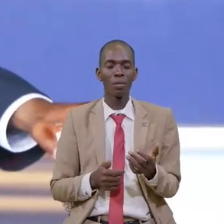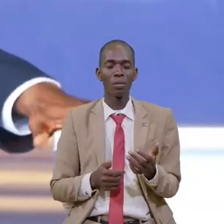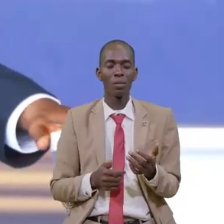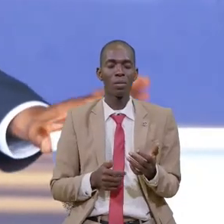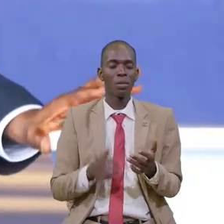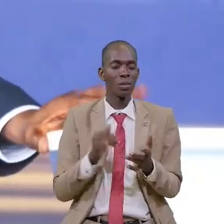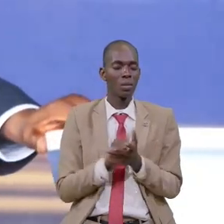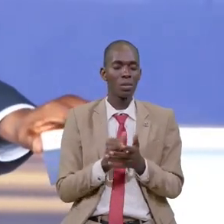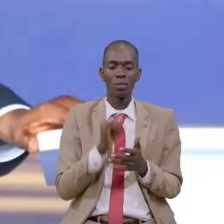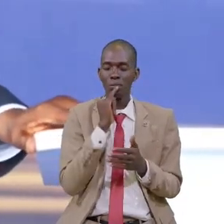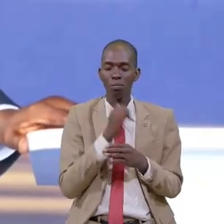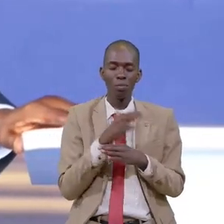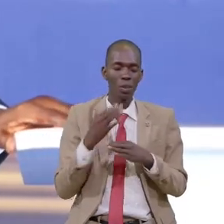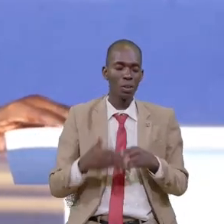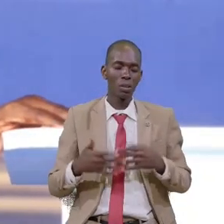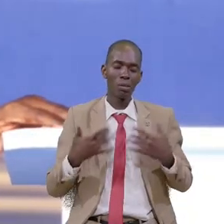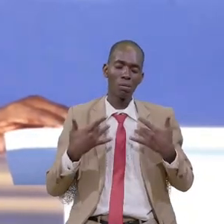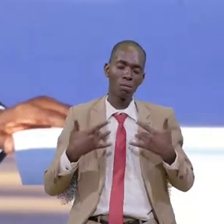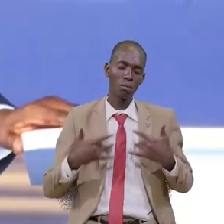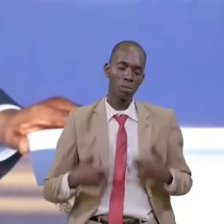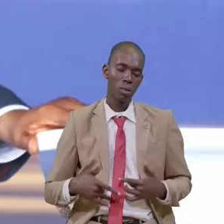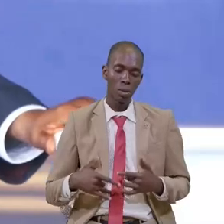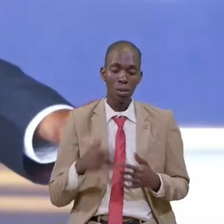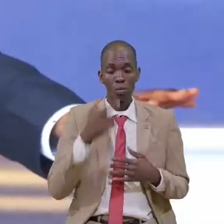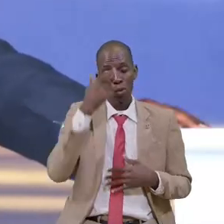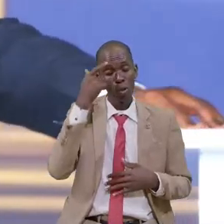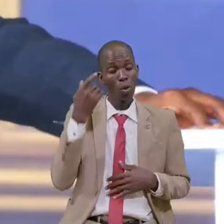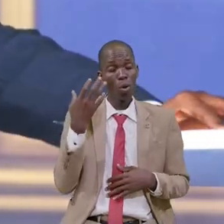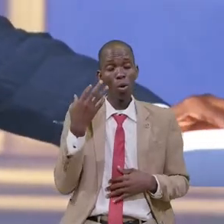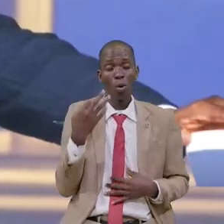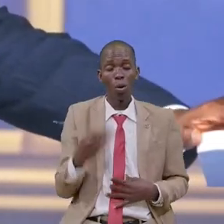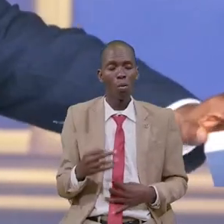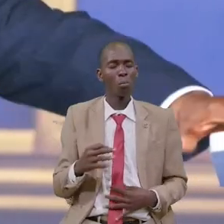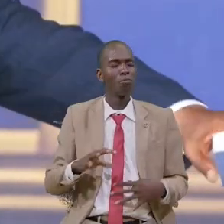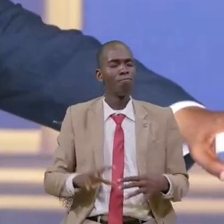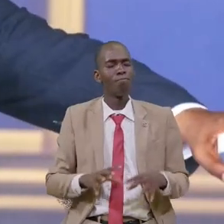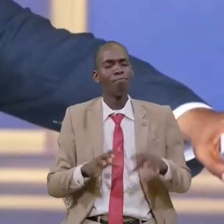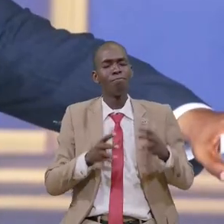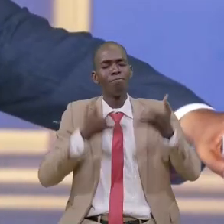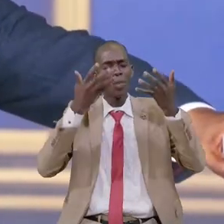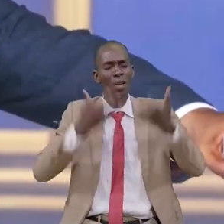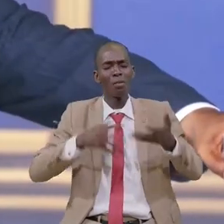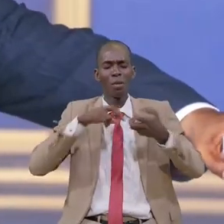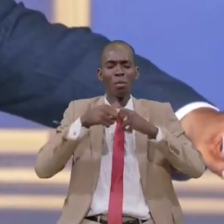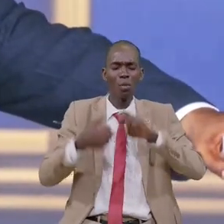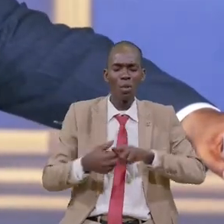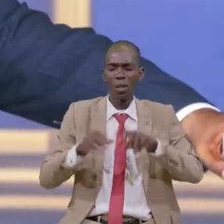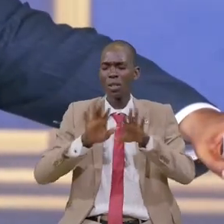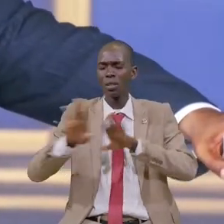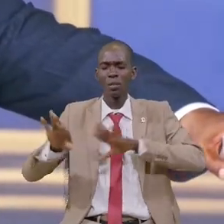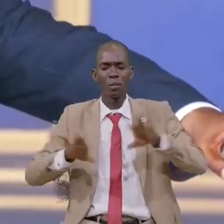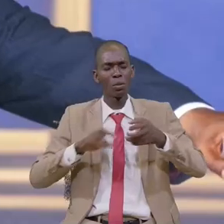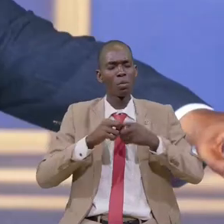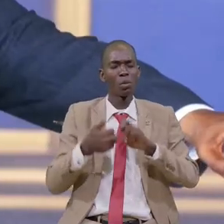totalement en bas à cause des montagnes de défis et de difficultés. Donne-leur la